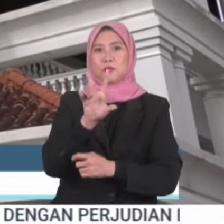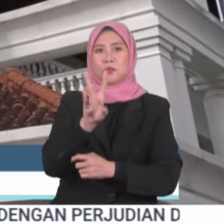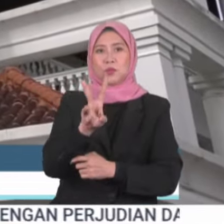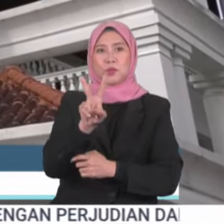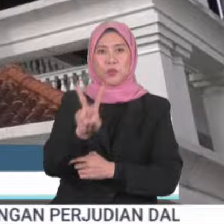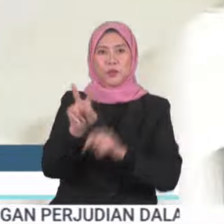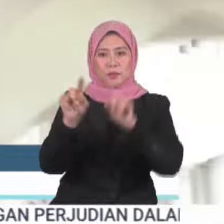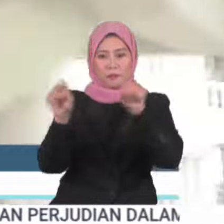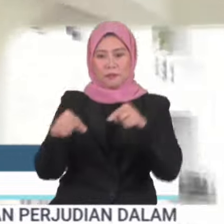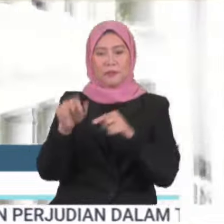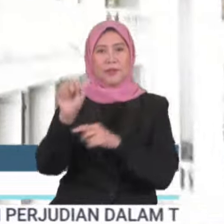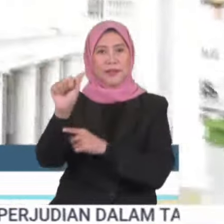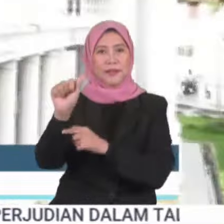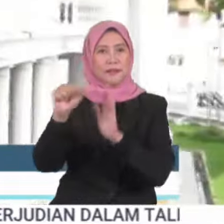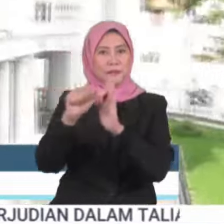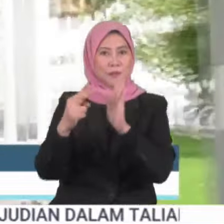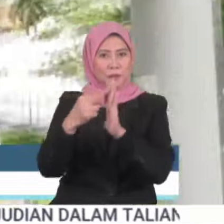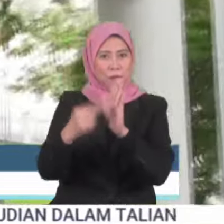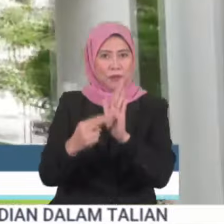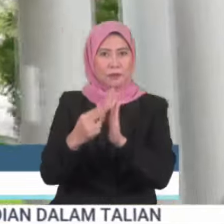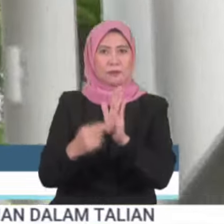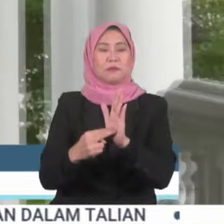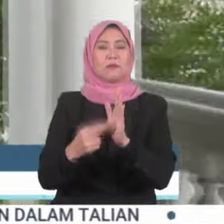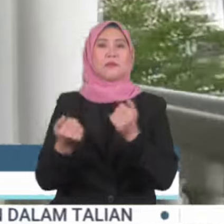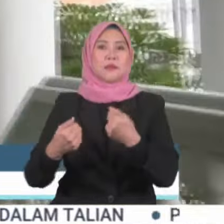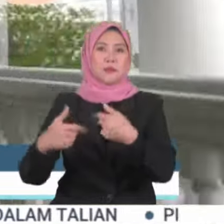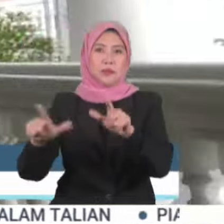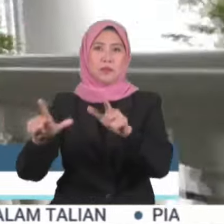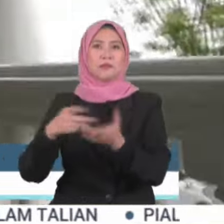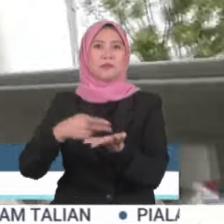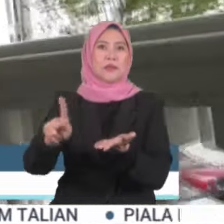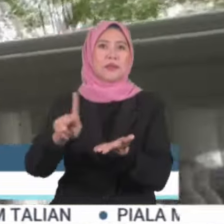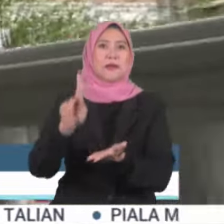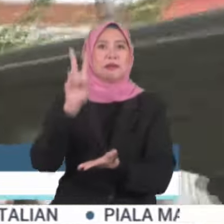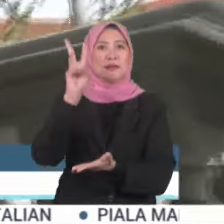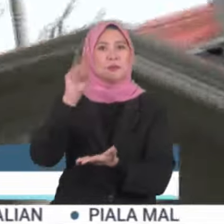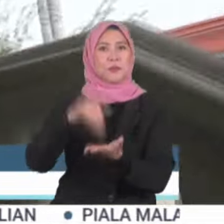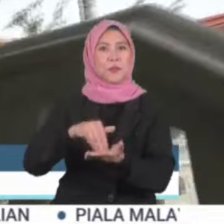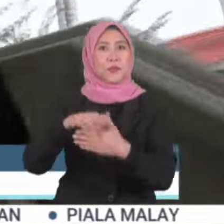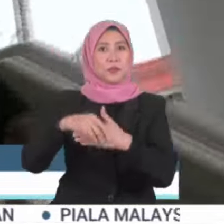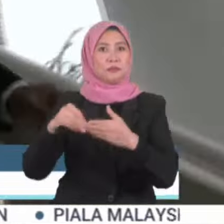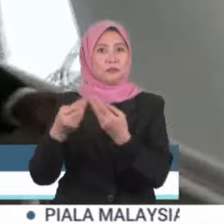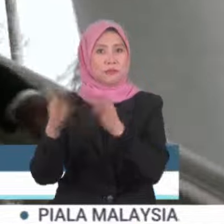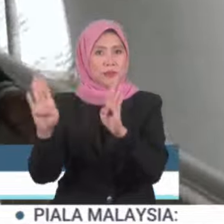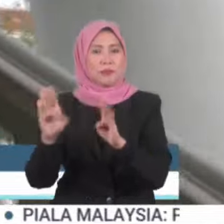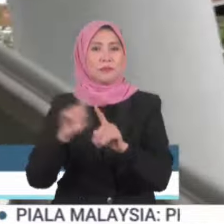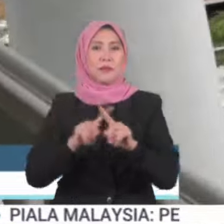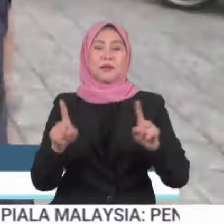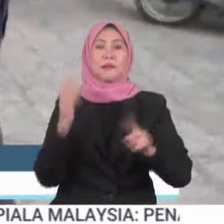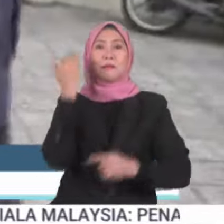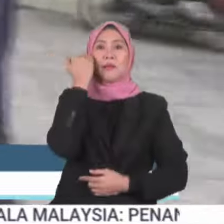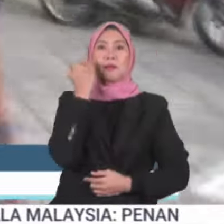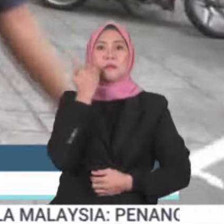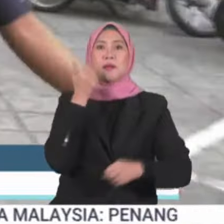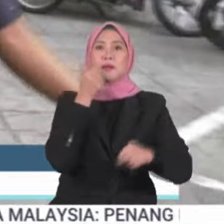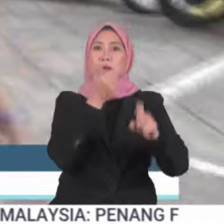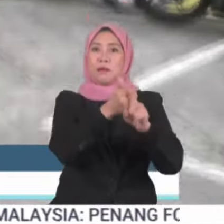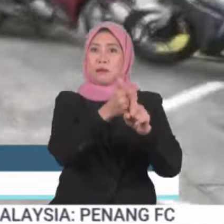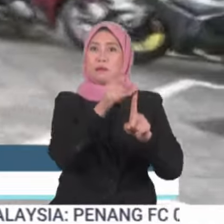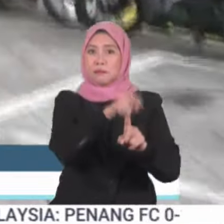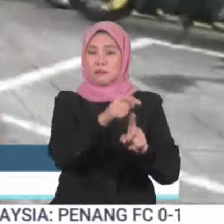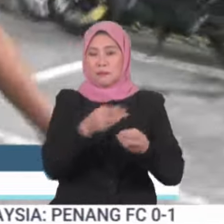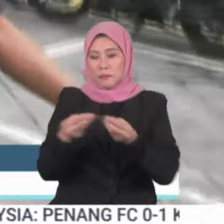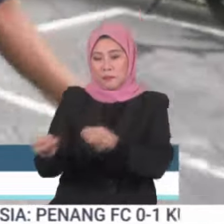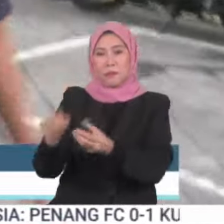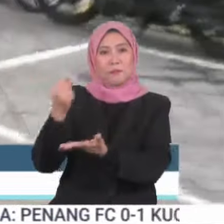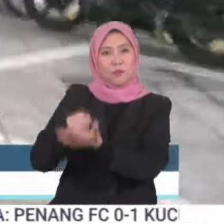372 Kurungan A Kanun Keseksaan dan dibenarkan diikat jamin RM6,000. Bagaimanapun, mahkamah mengarahkan tertuduh